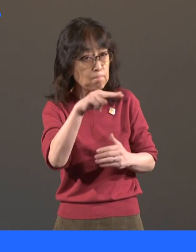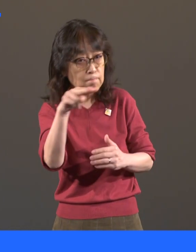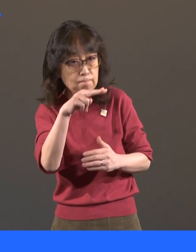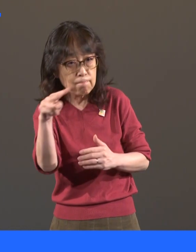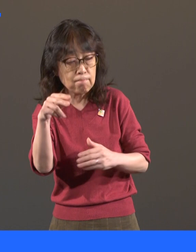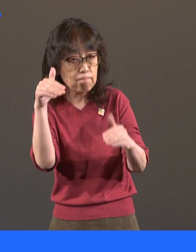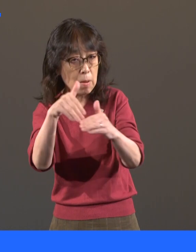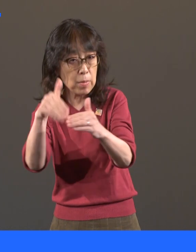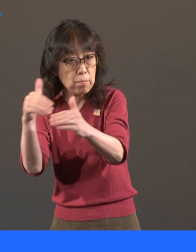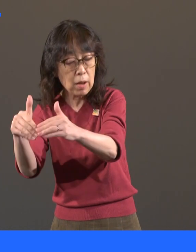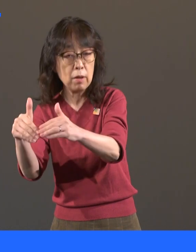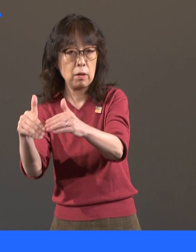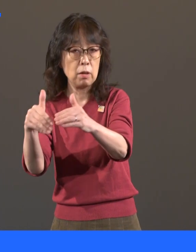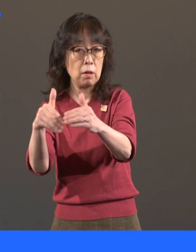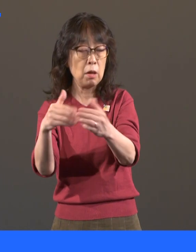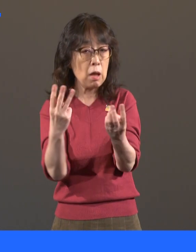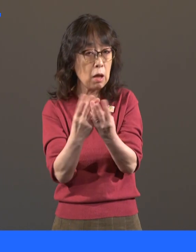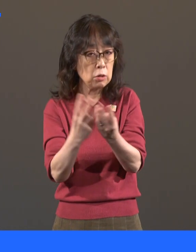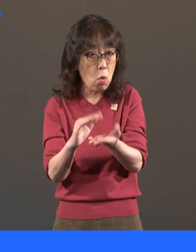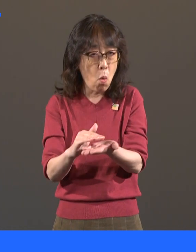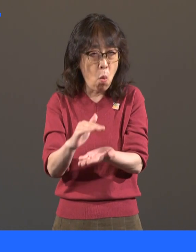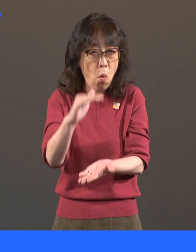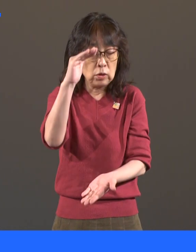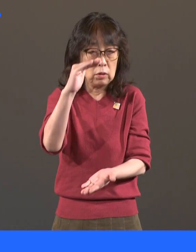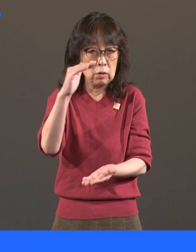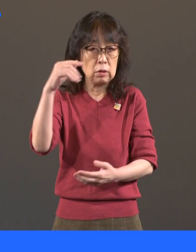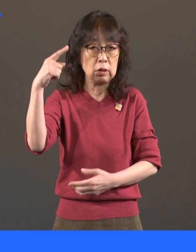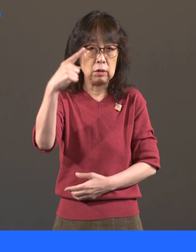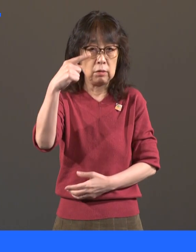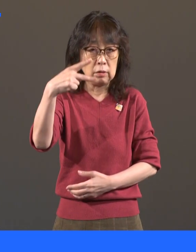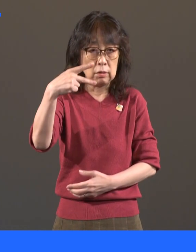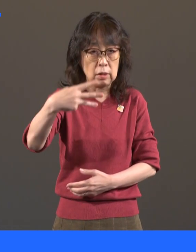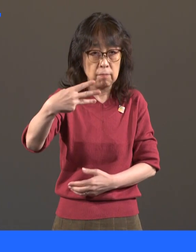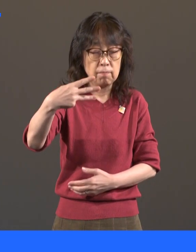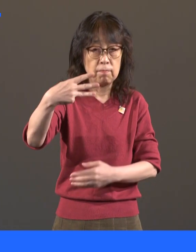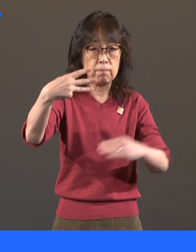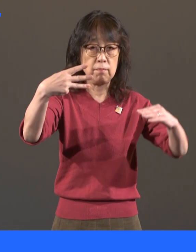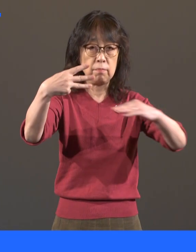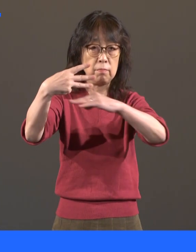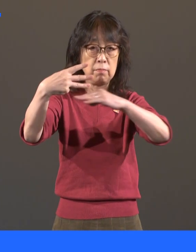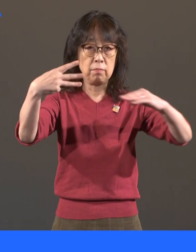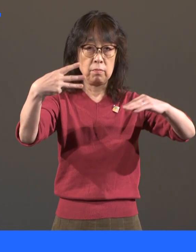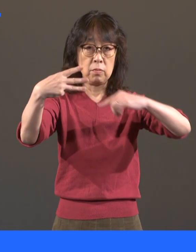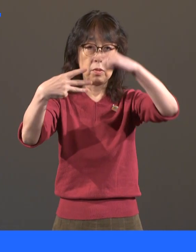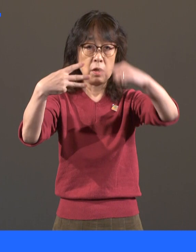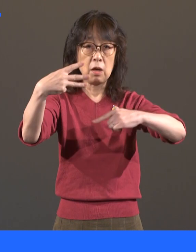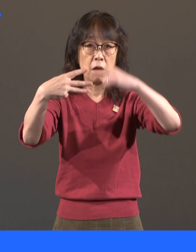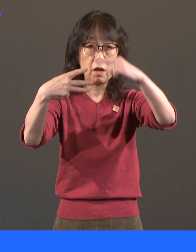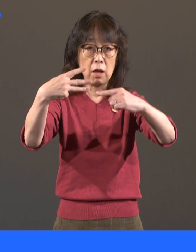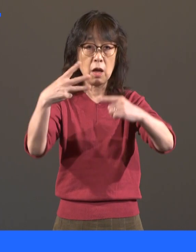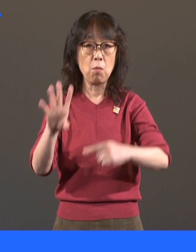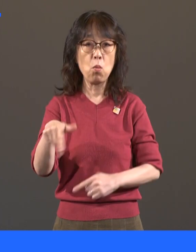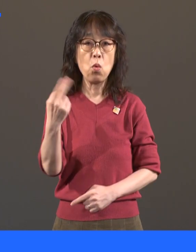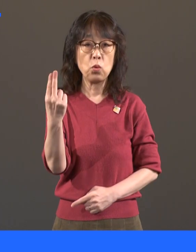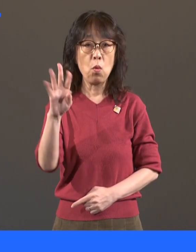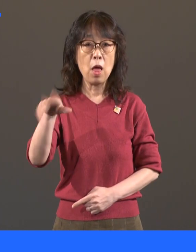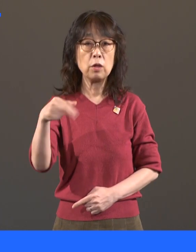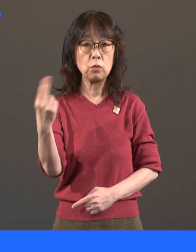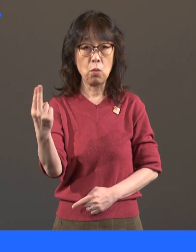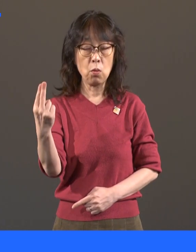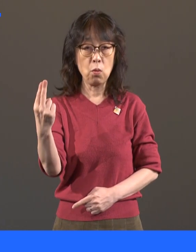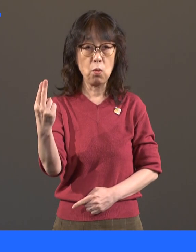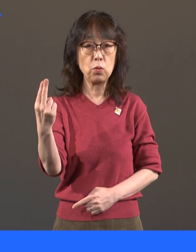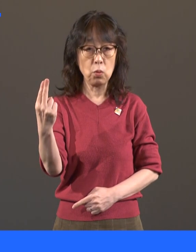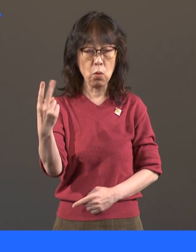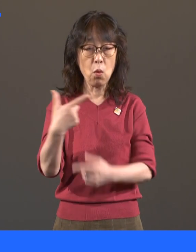え得票数の多い上位3作品の中からえポートランド市との両